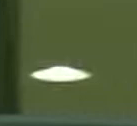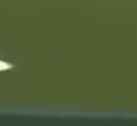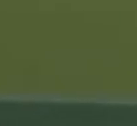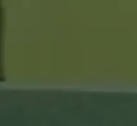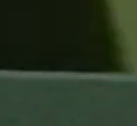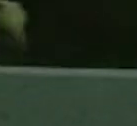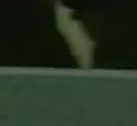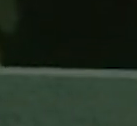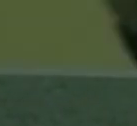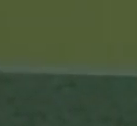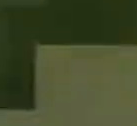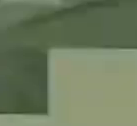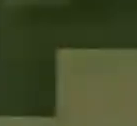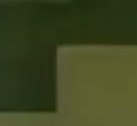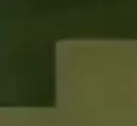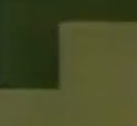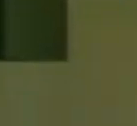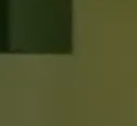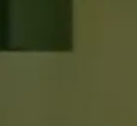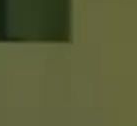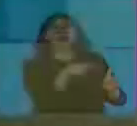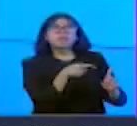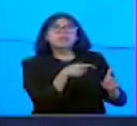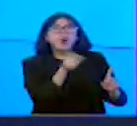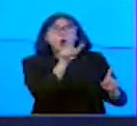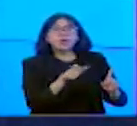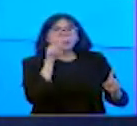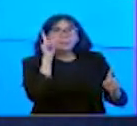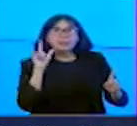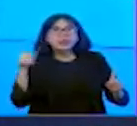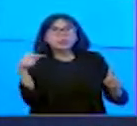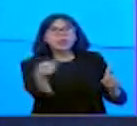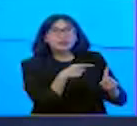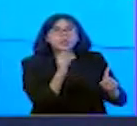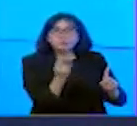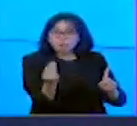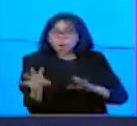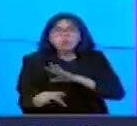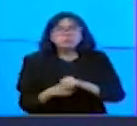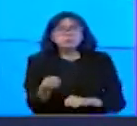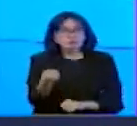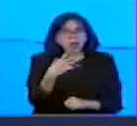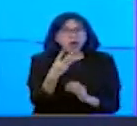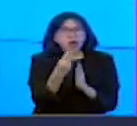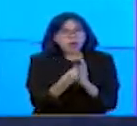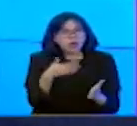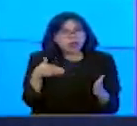Jika memang anggaran terbatas, lantas mengapa politisi PDI Perjuangan ini masih tega mengkorupsinya?